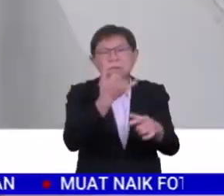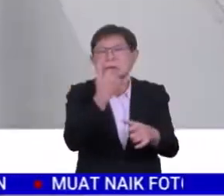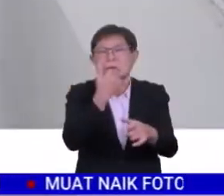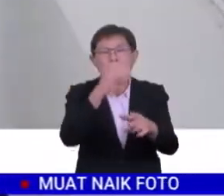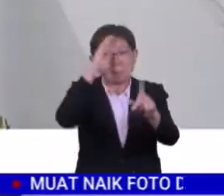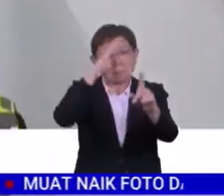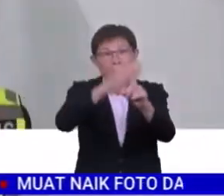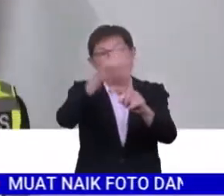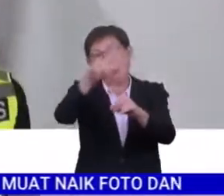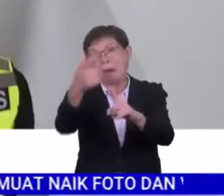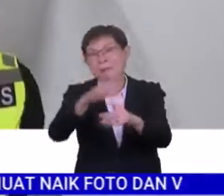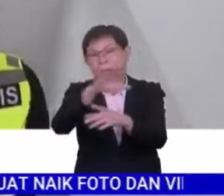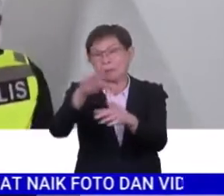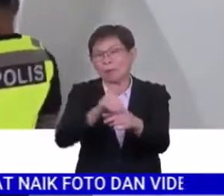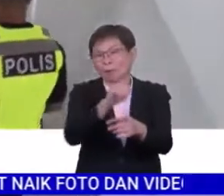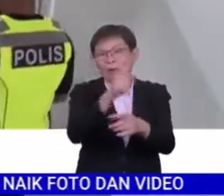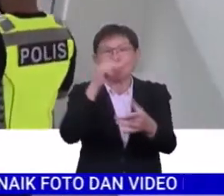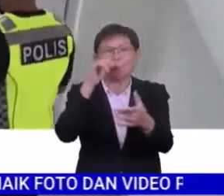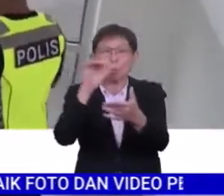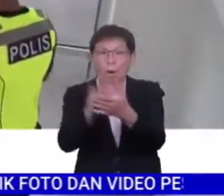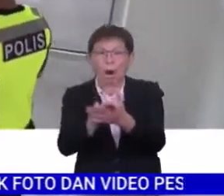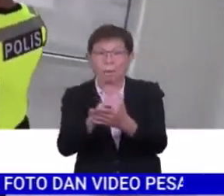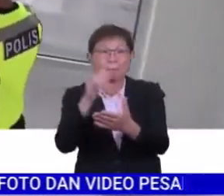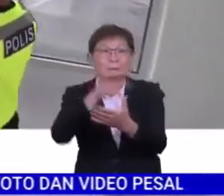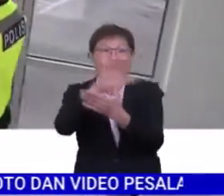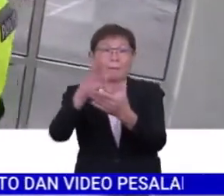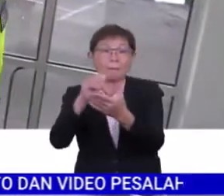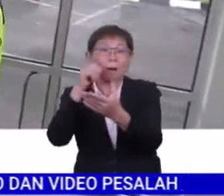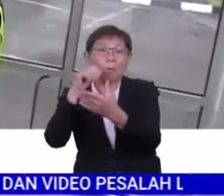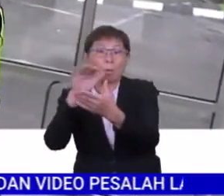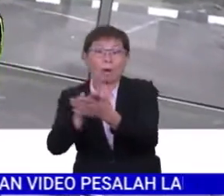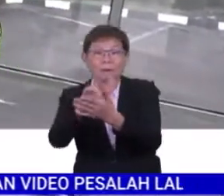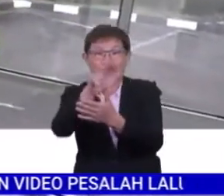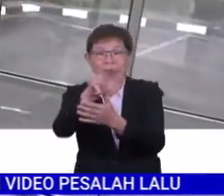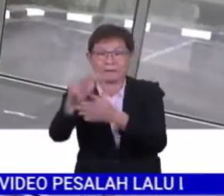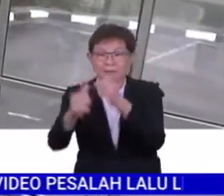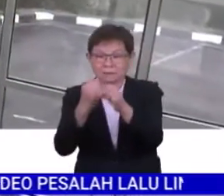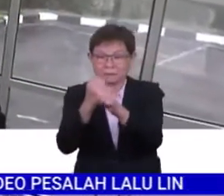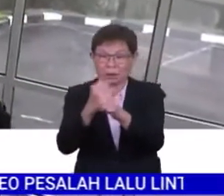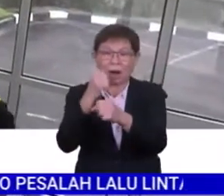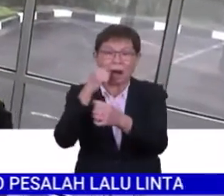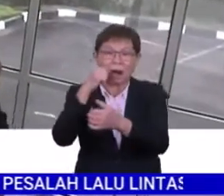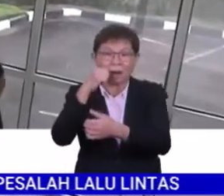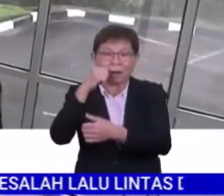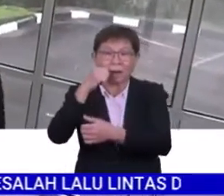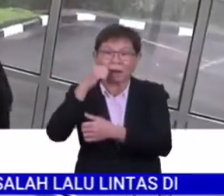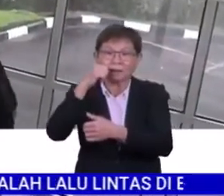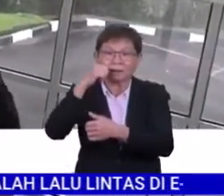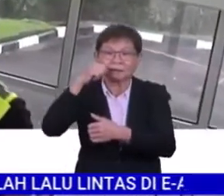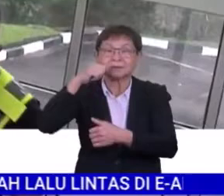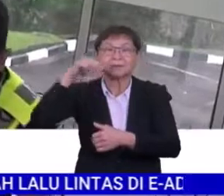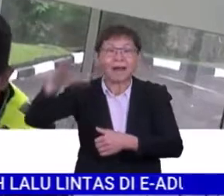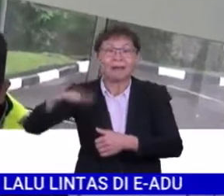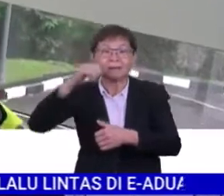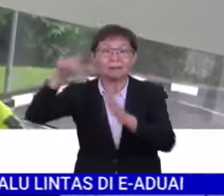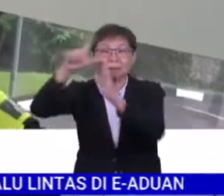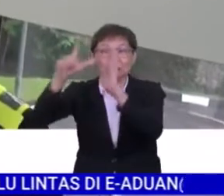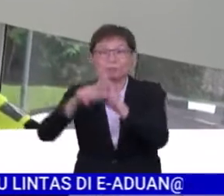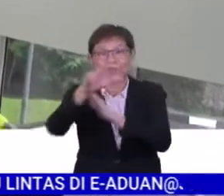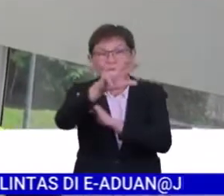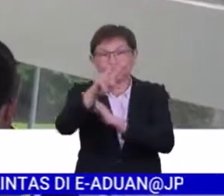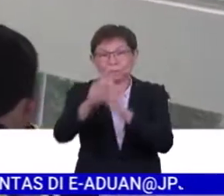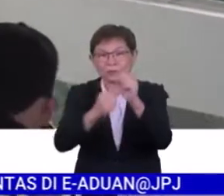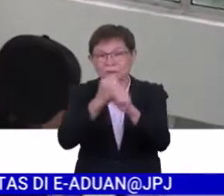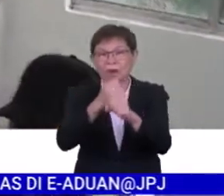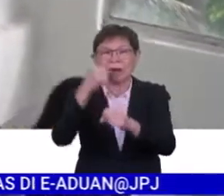pertumbuhan lain melibatkan mangsa itu istri nurfaidah Rusli 33 tahun adik ipar perempuan nurwadi harus Lee 32